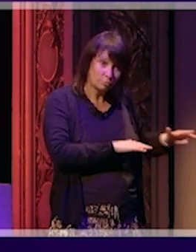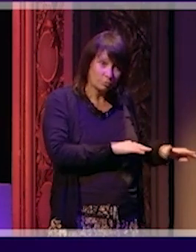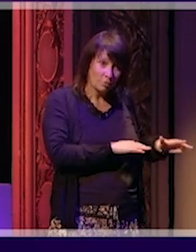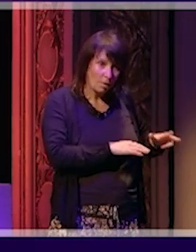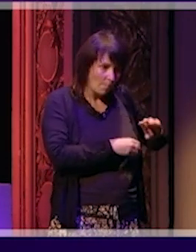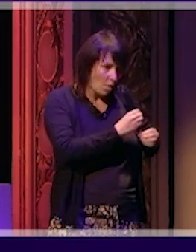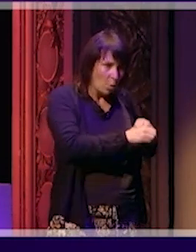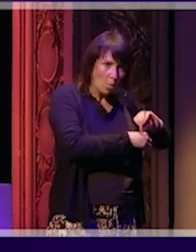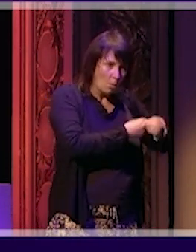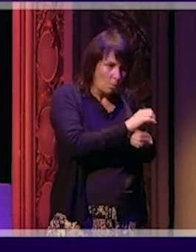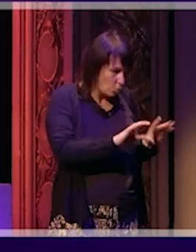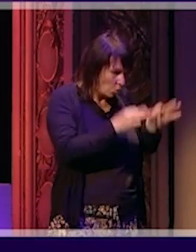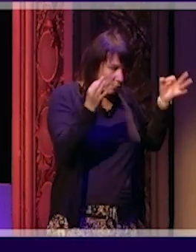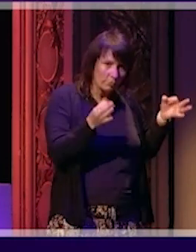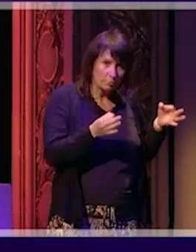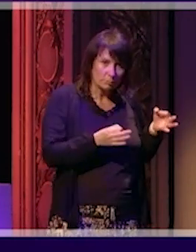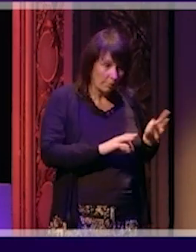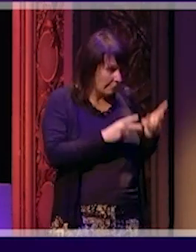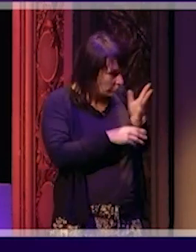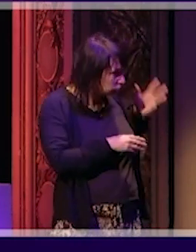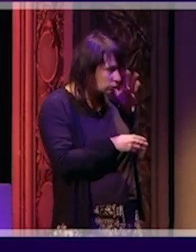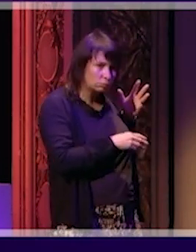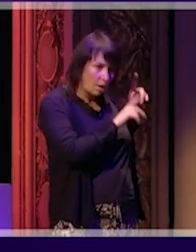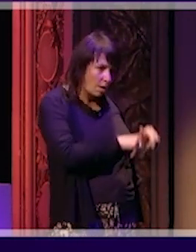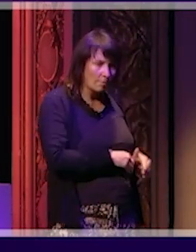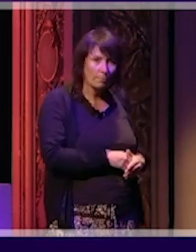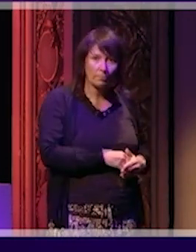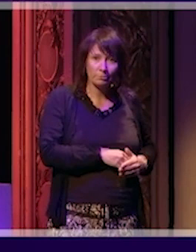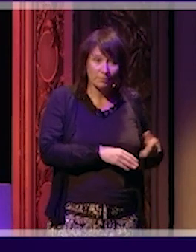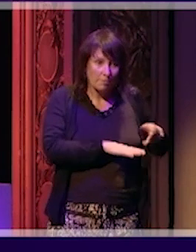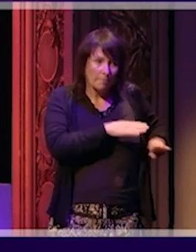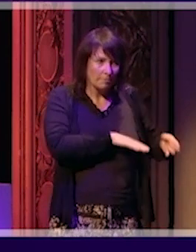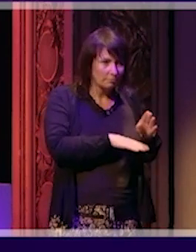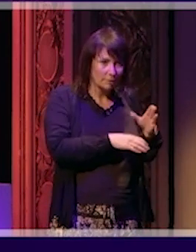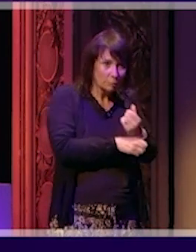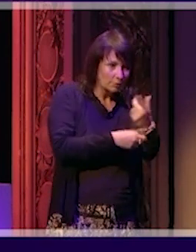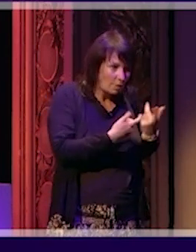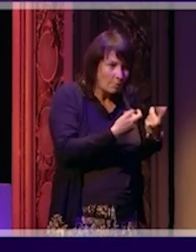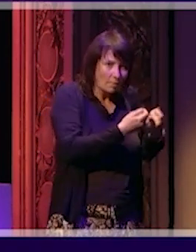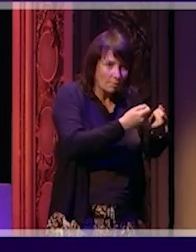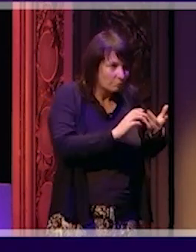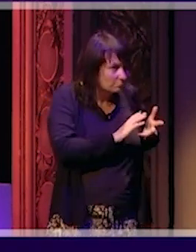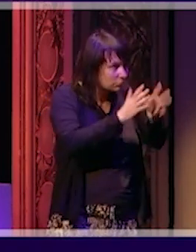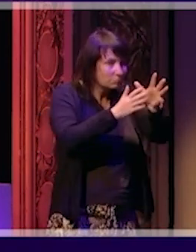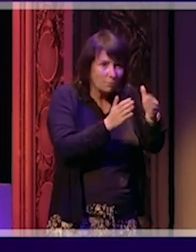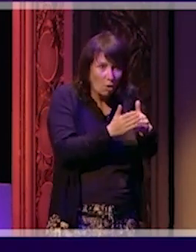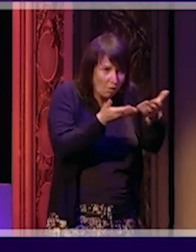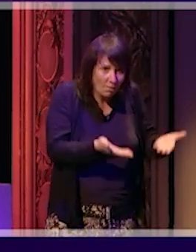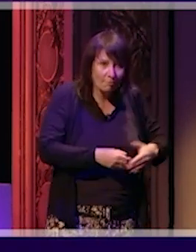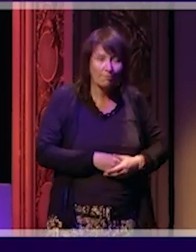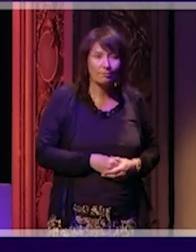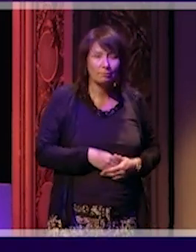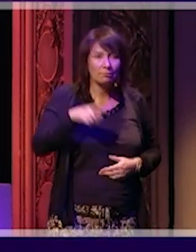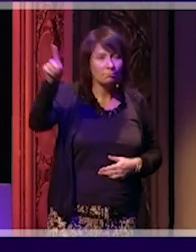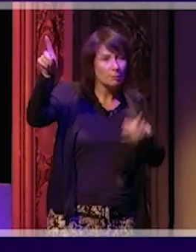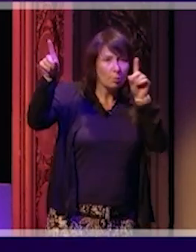la vie il prosperait par le passé certaines bactéries ont même réussi à s'adapter et ils vivent toujours aujourd'hui alors pourquoi pas